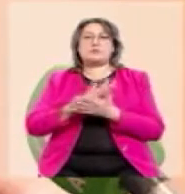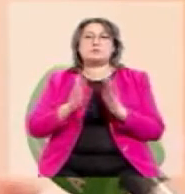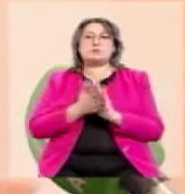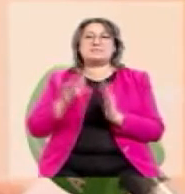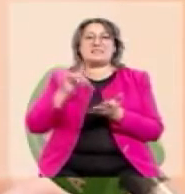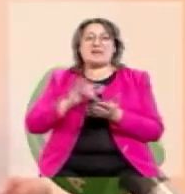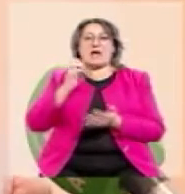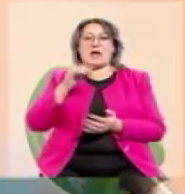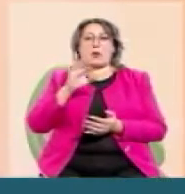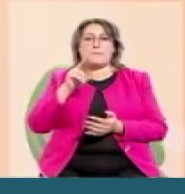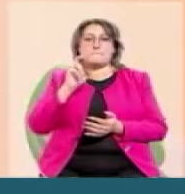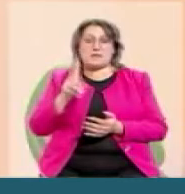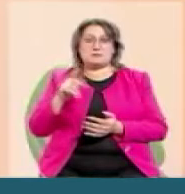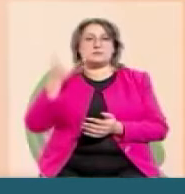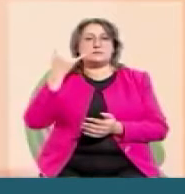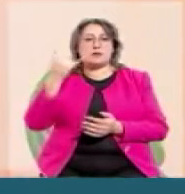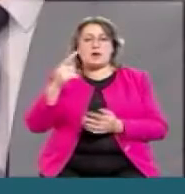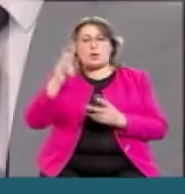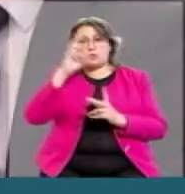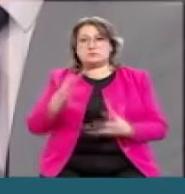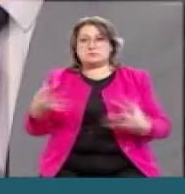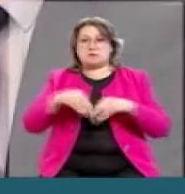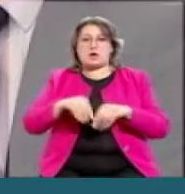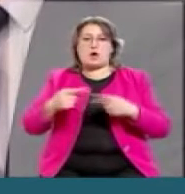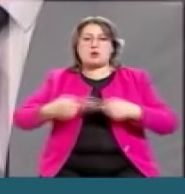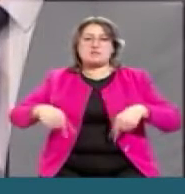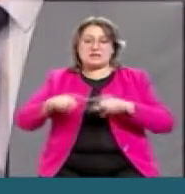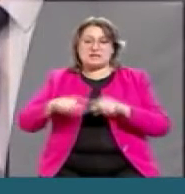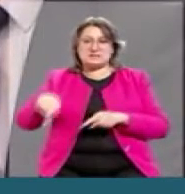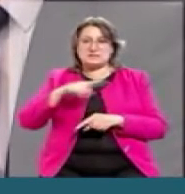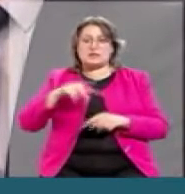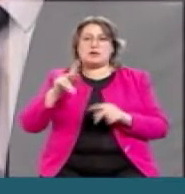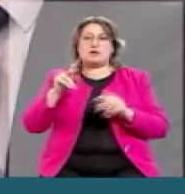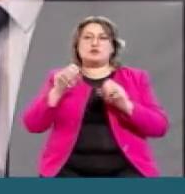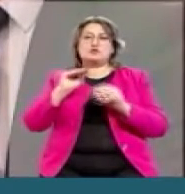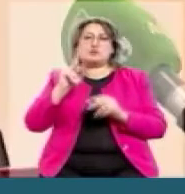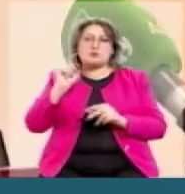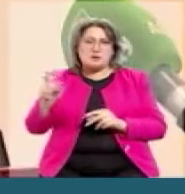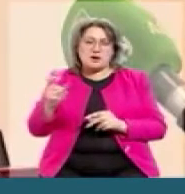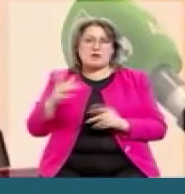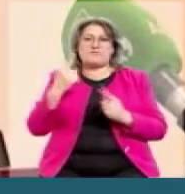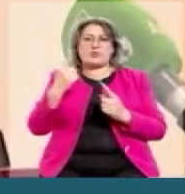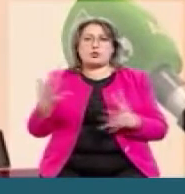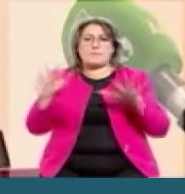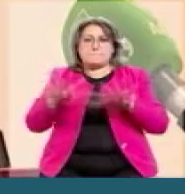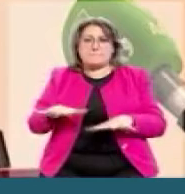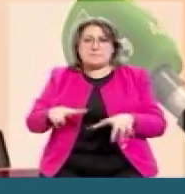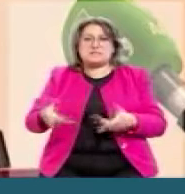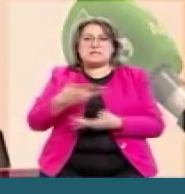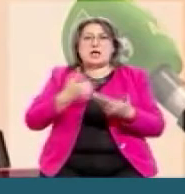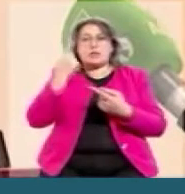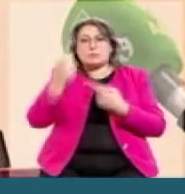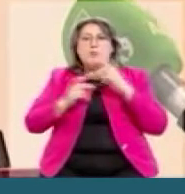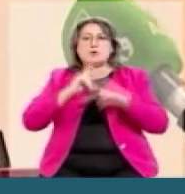Ситуационный центр Айкомек объединяет государственные органы, подрядные организации, коммунальные службы города в единую площадку для